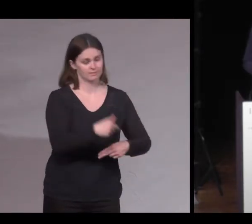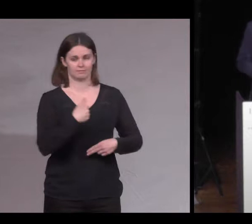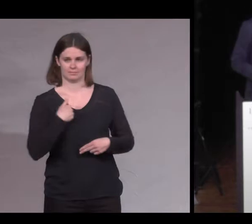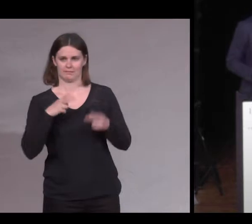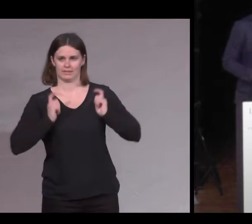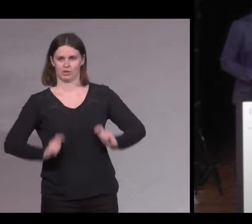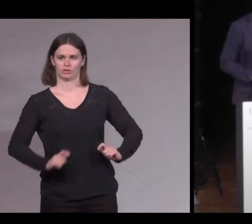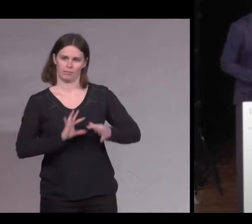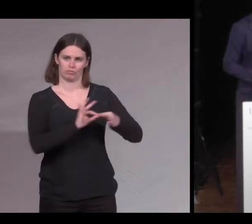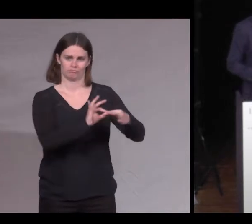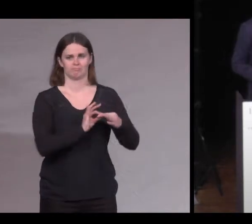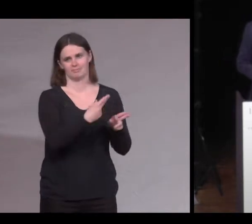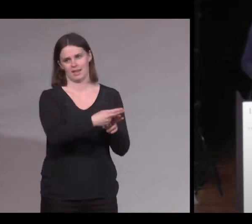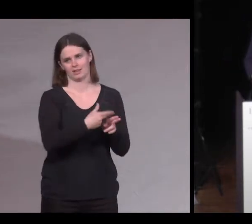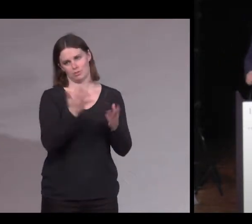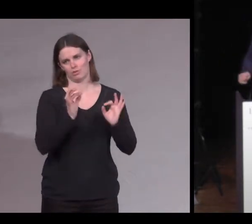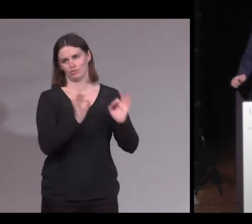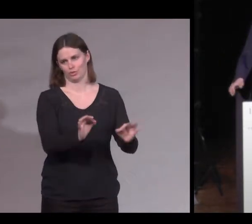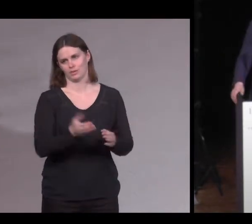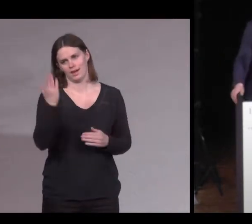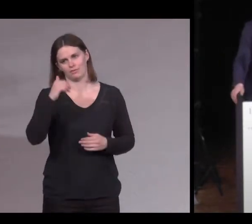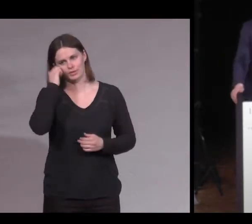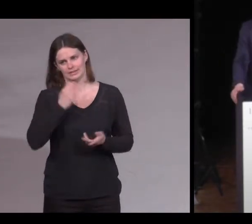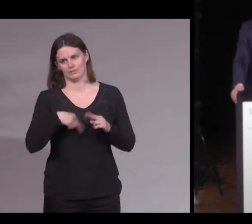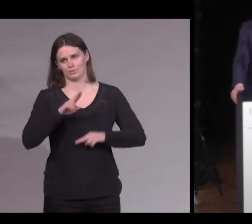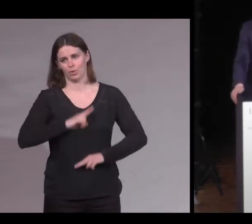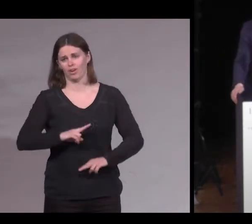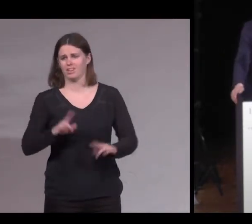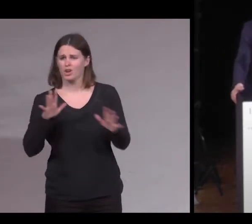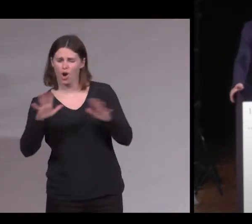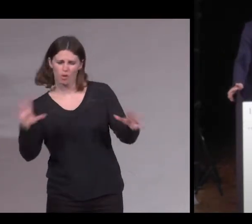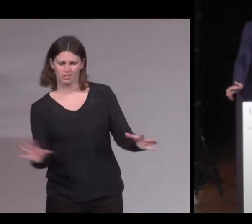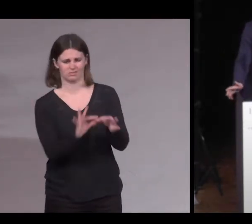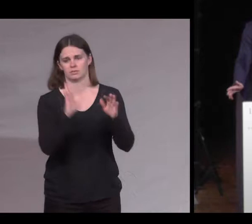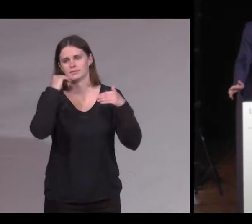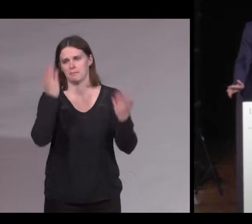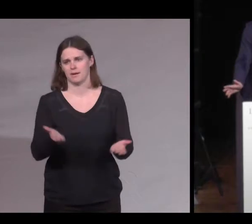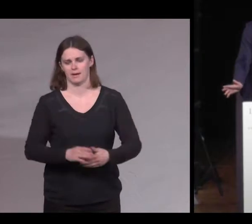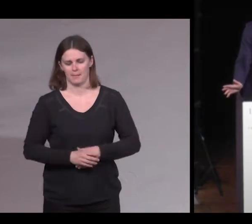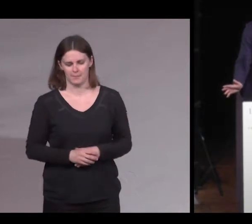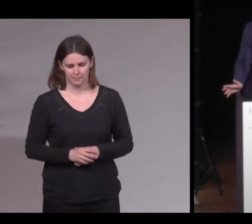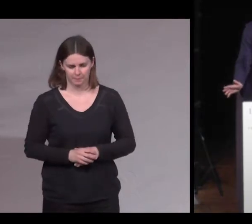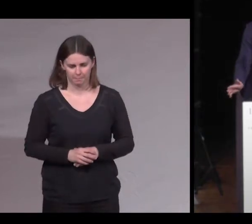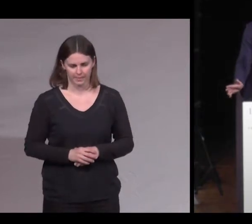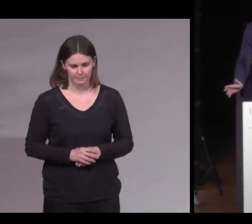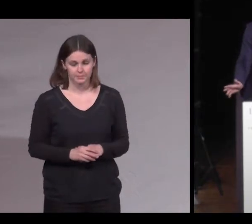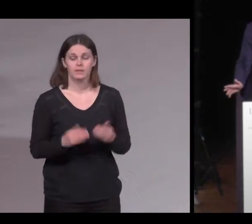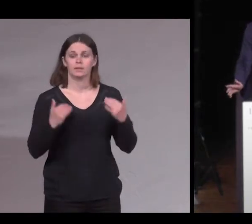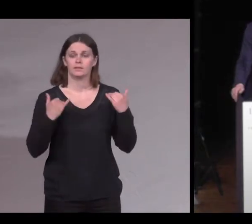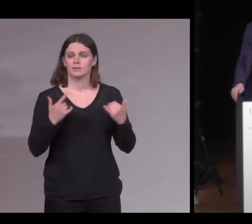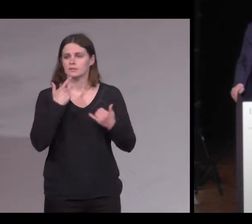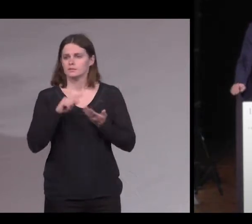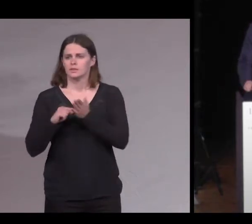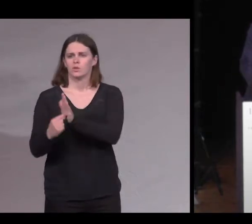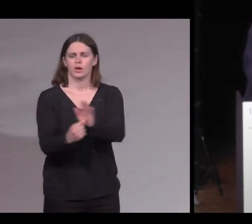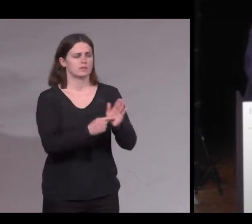Tak, přijdeme k praktické ukázce, jakým způsobem využíváme ICT a i tak zařízení pro rehabilitaci pacientů s poškozením mozku